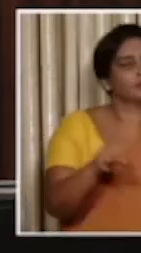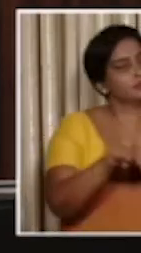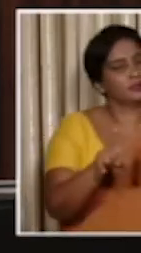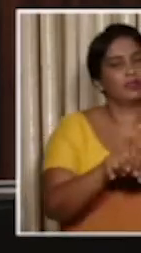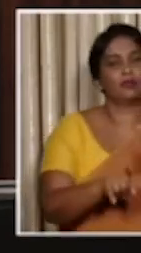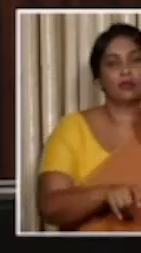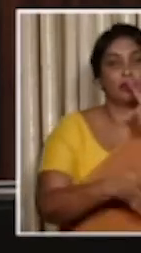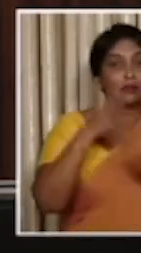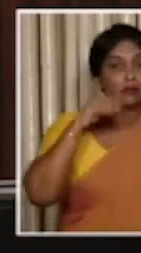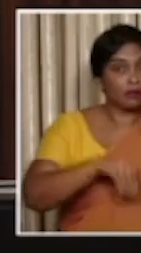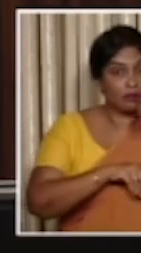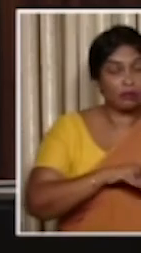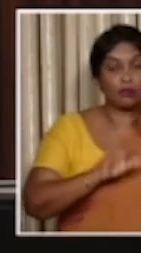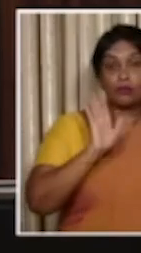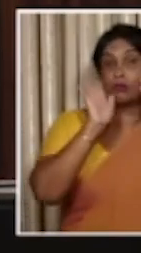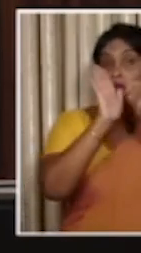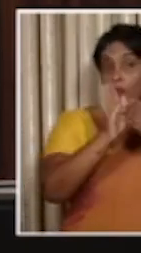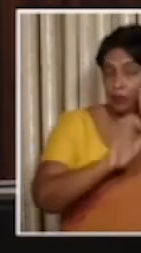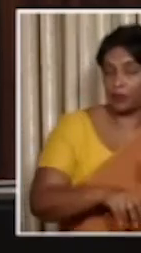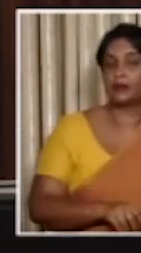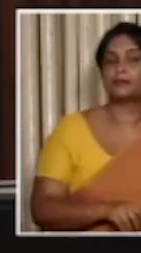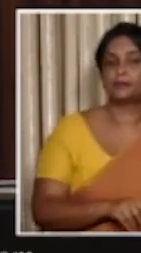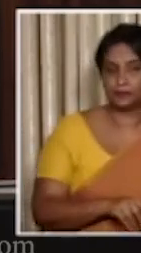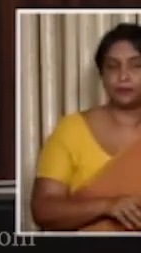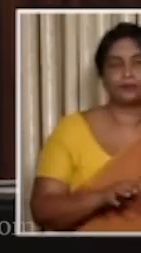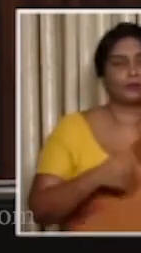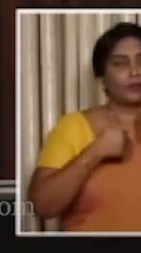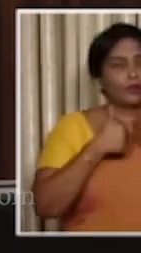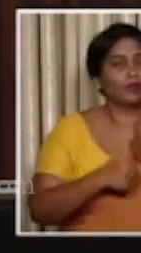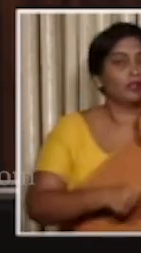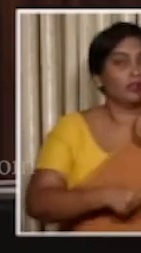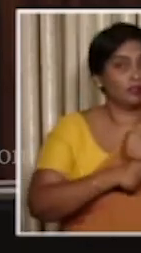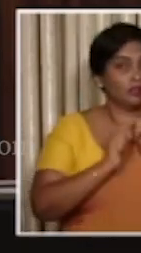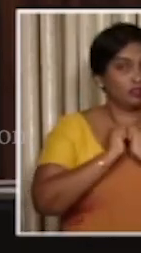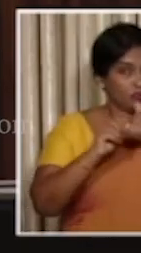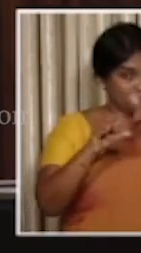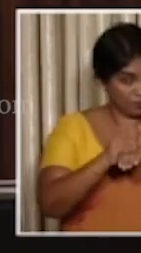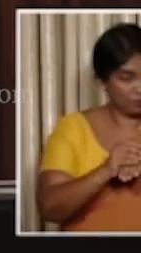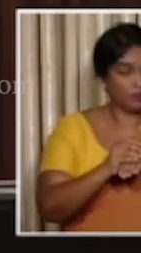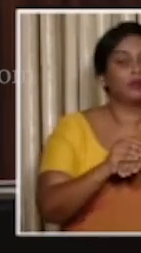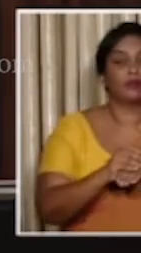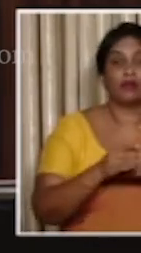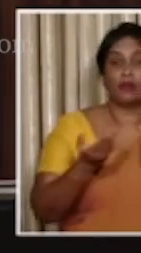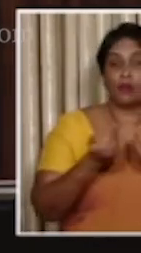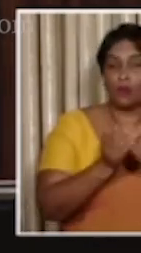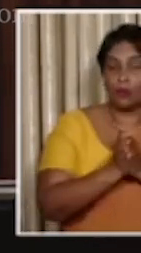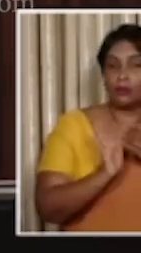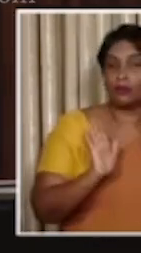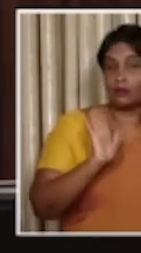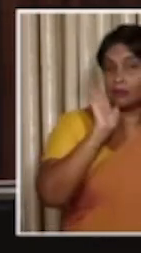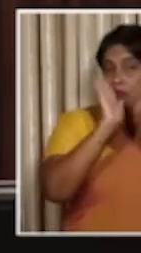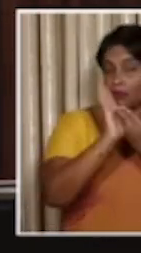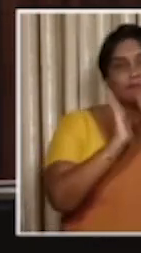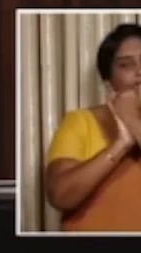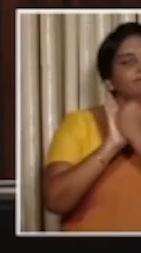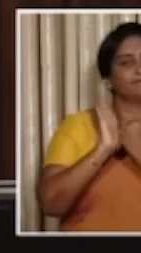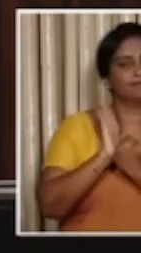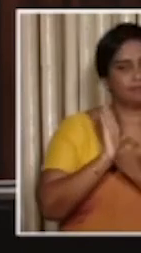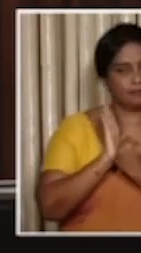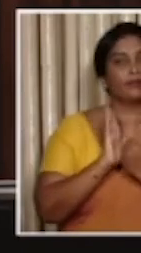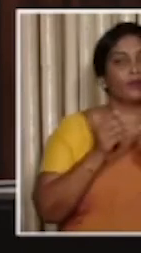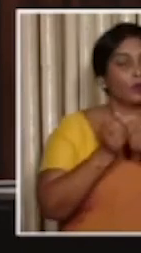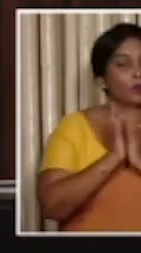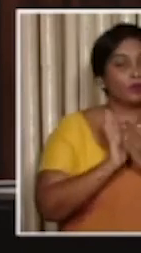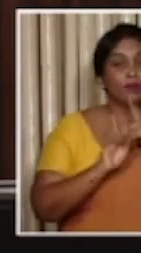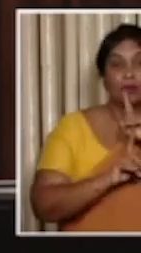මේ ජනවරමෙන් ඔවුන් පෙන්නුම් කරපි තිබෙන්නේ මේ යහපත් රාජ්‍ය සේවයක් සඳහා අපි විසින් ඉදිරිපත් කරන ලද යෝජනා අපි